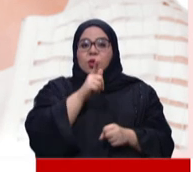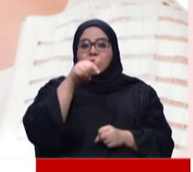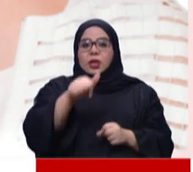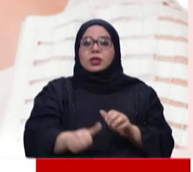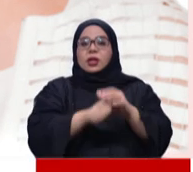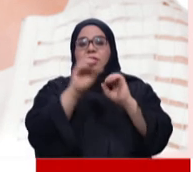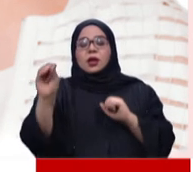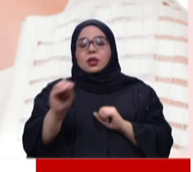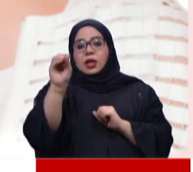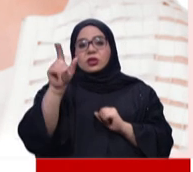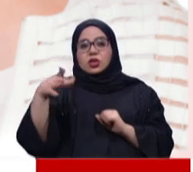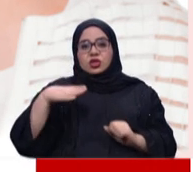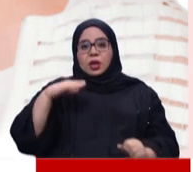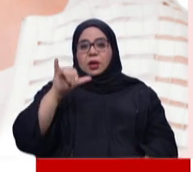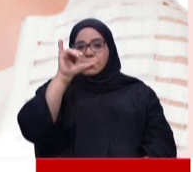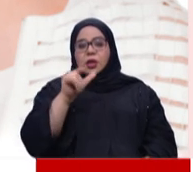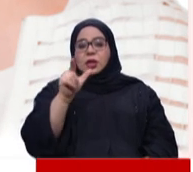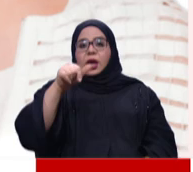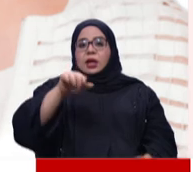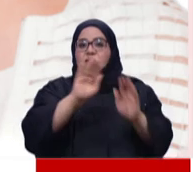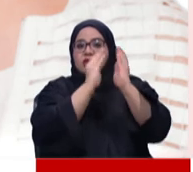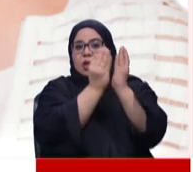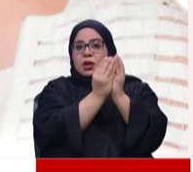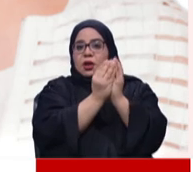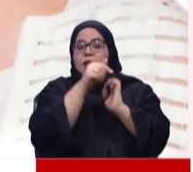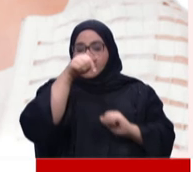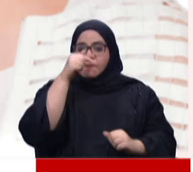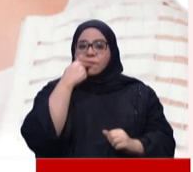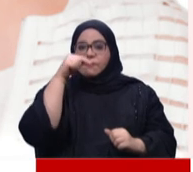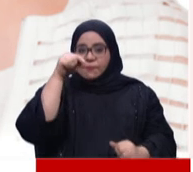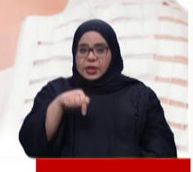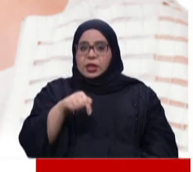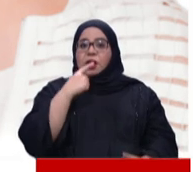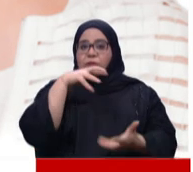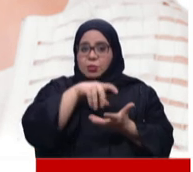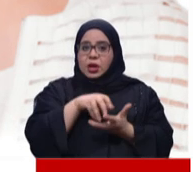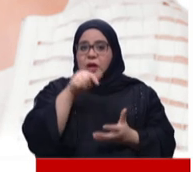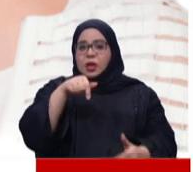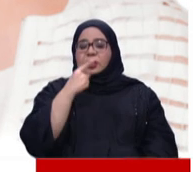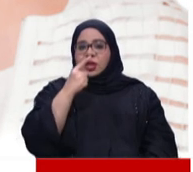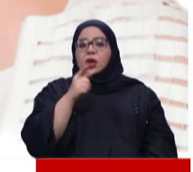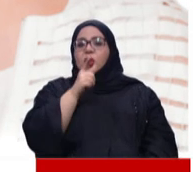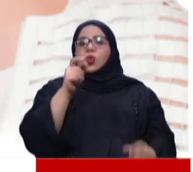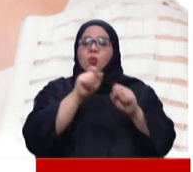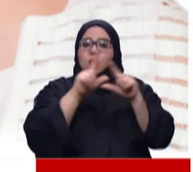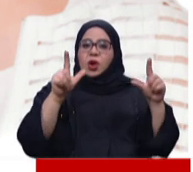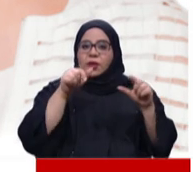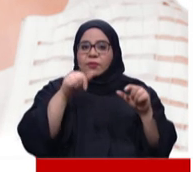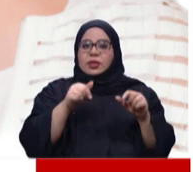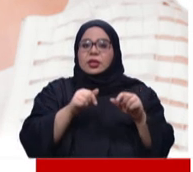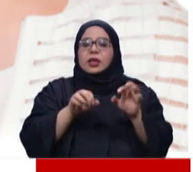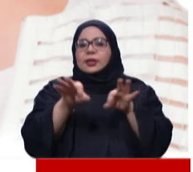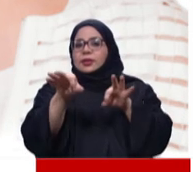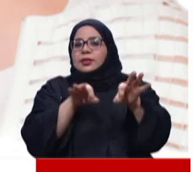أشارت رئيسة هيئة البحرين للثقافة والآثار إلى أن جناح في المحرق هذا العام يعرض عناصر من